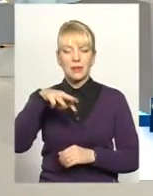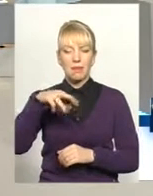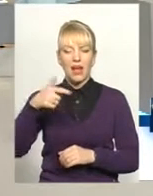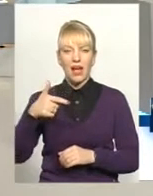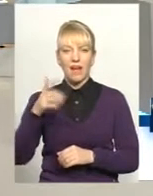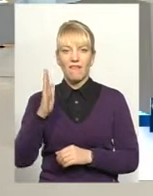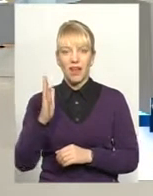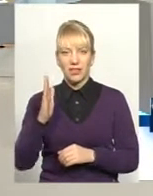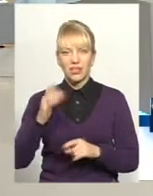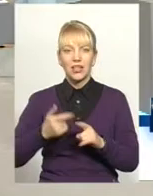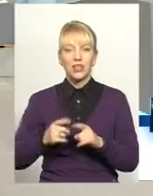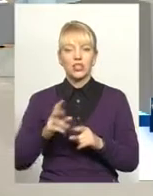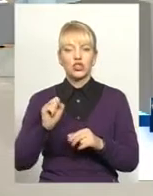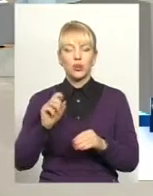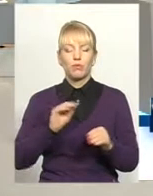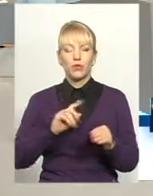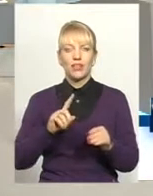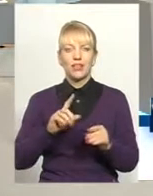енергію, використовуючи відходи